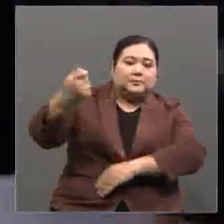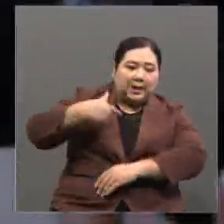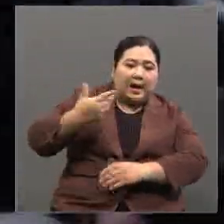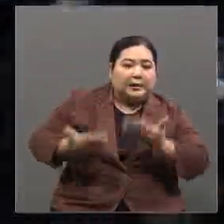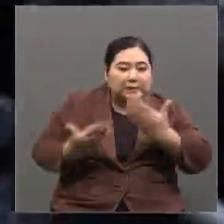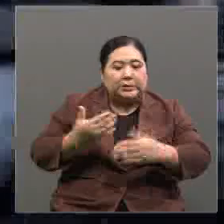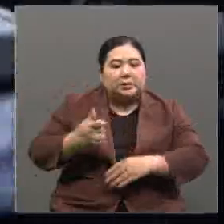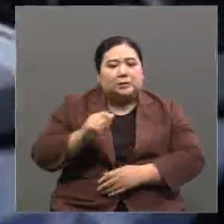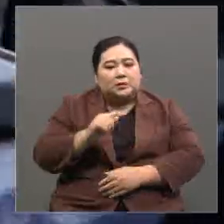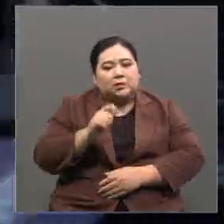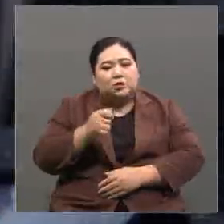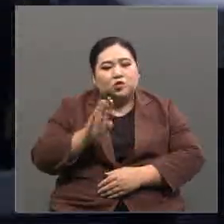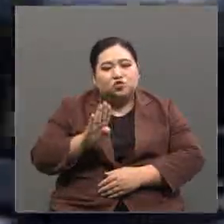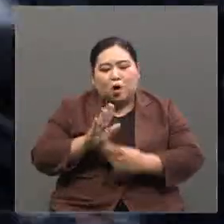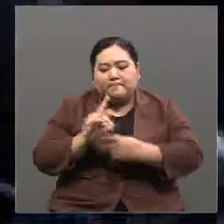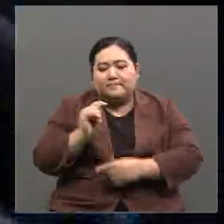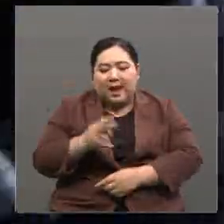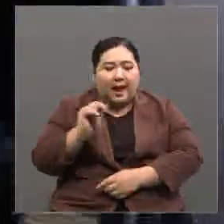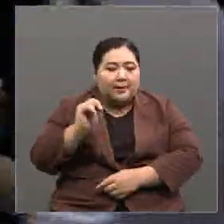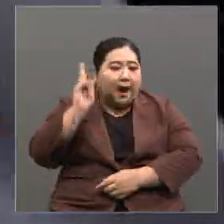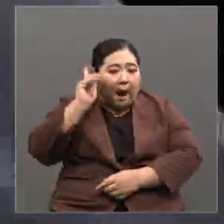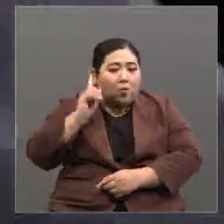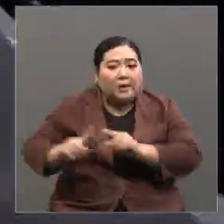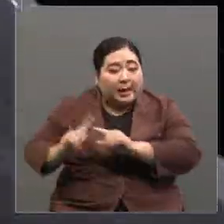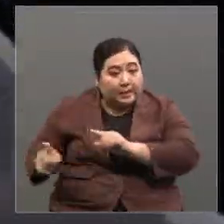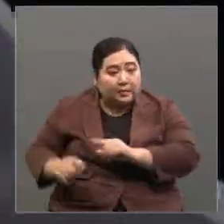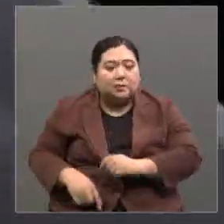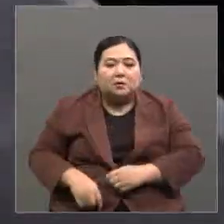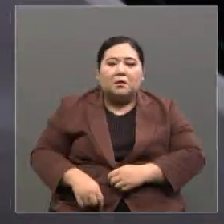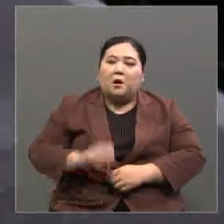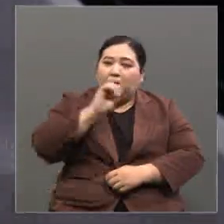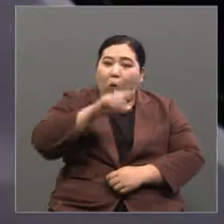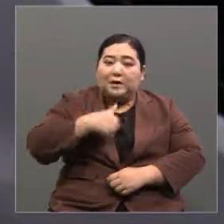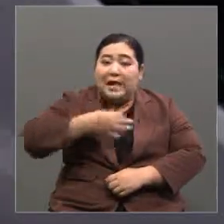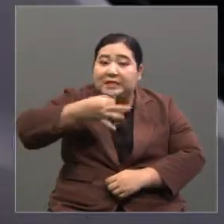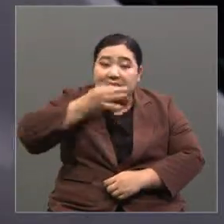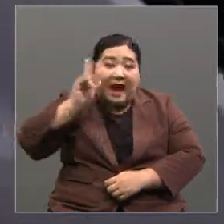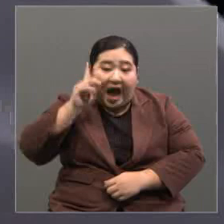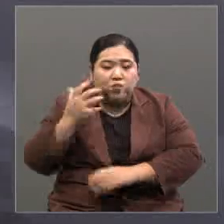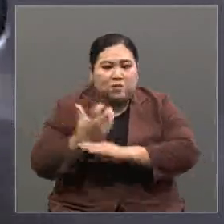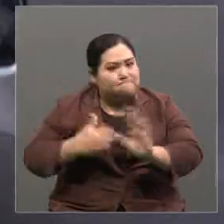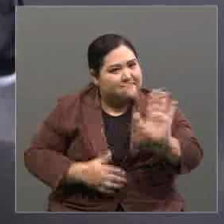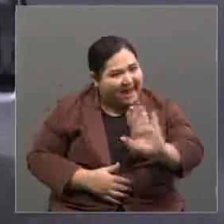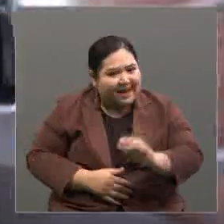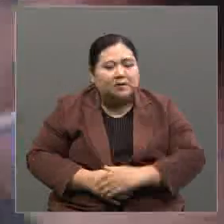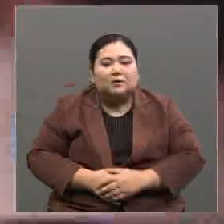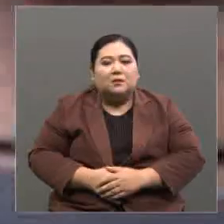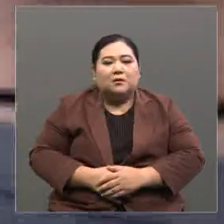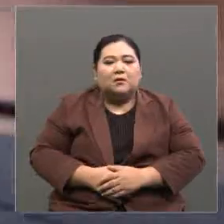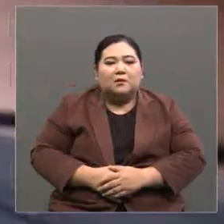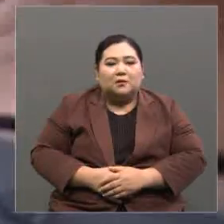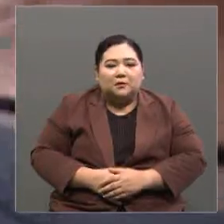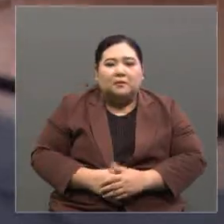ตอบแทนในการทำข่าวและส่งประชาสัมพันธ์โดยไม่แอบอ้างตนว่าเป็นผู้ประกอบวิชาชีพสื่อมวลชนแต่ว่าหลีกเลี่ยง